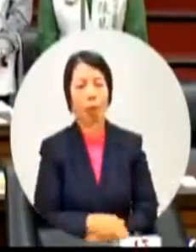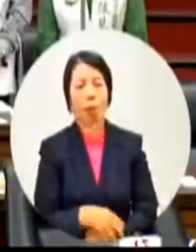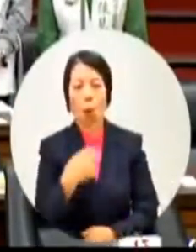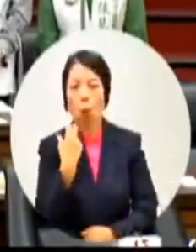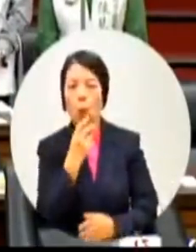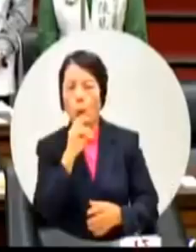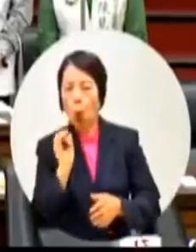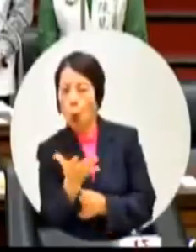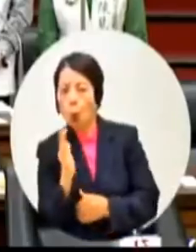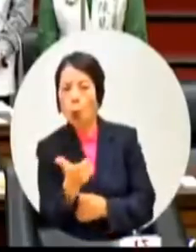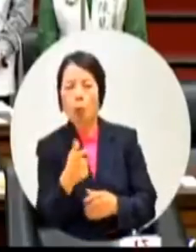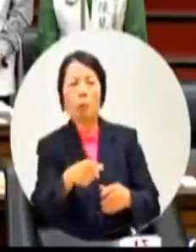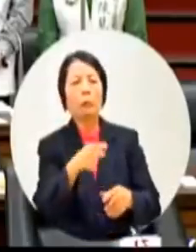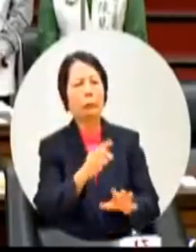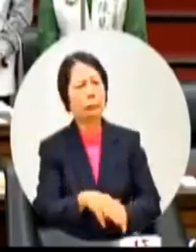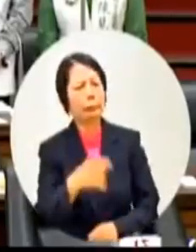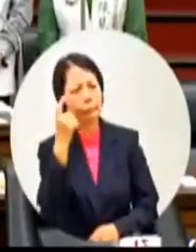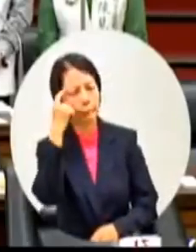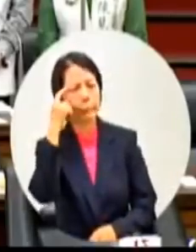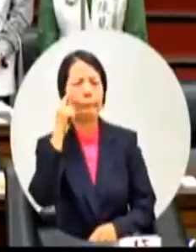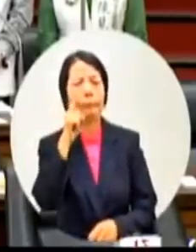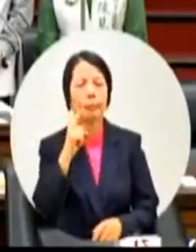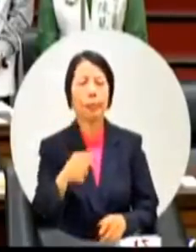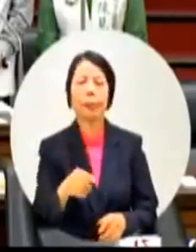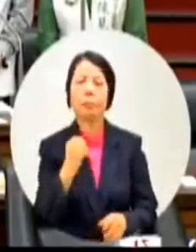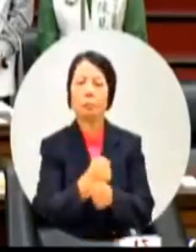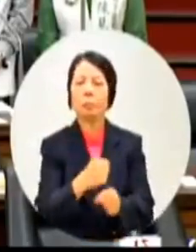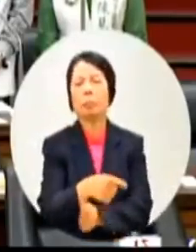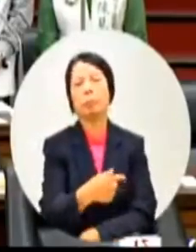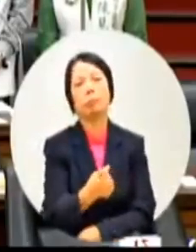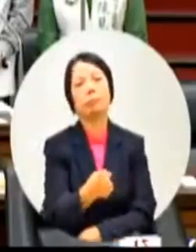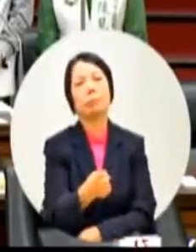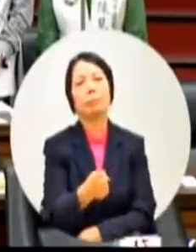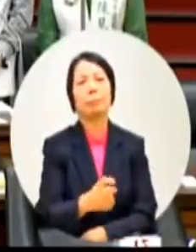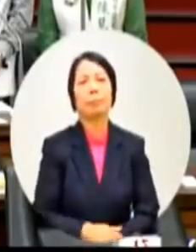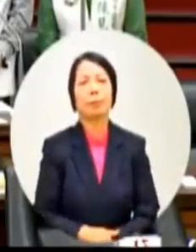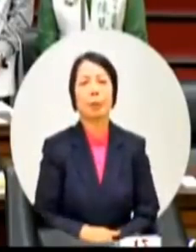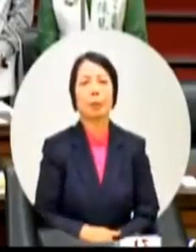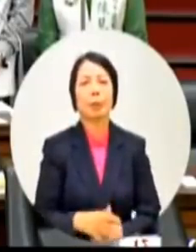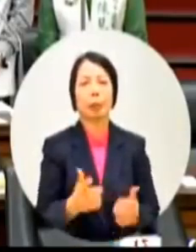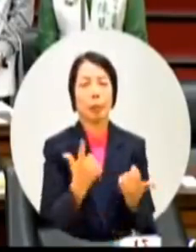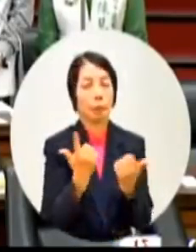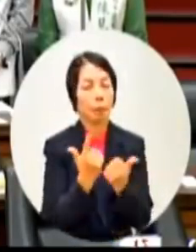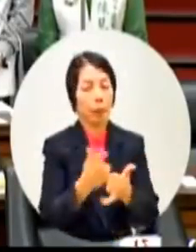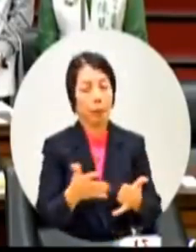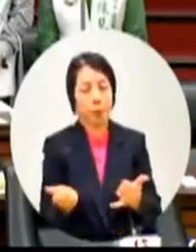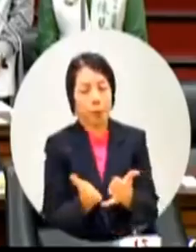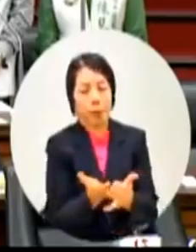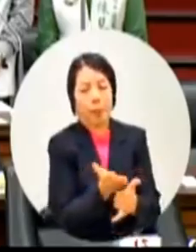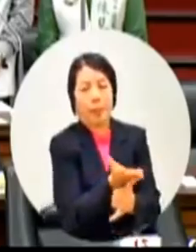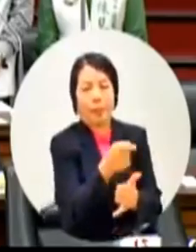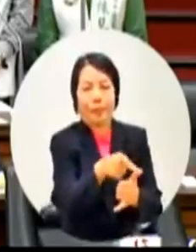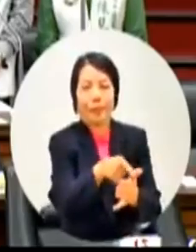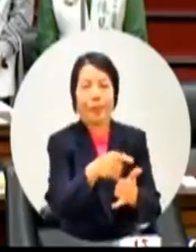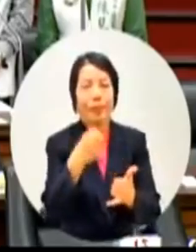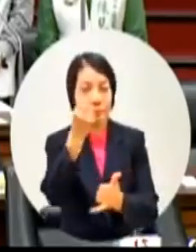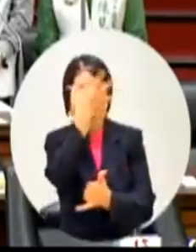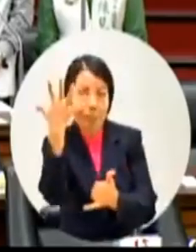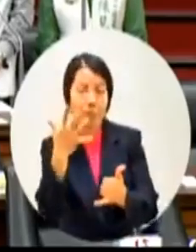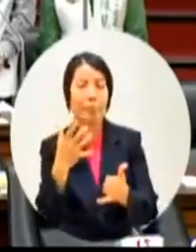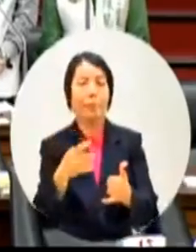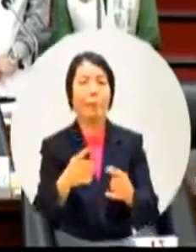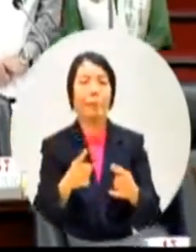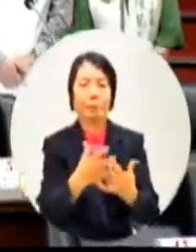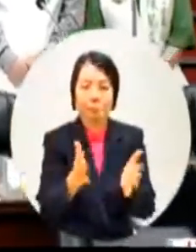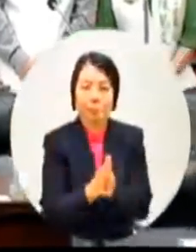过来，第二点，北漂青年，我很认真看你是刚刚的市政报告，我拢支持。市长，你足侪物件，